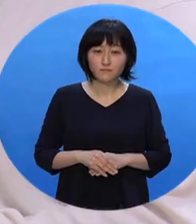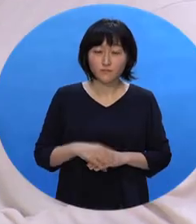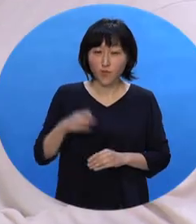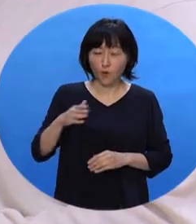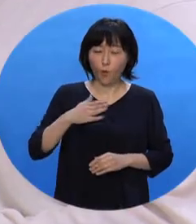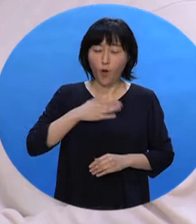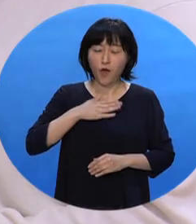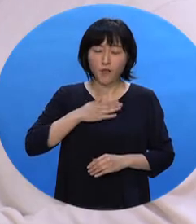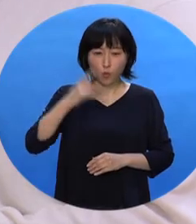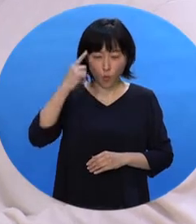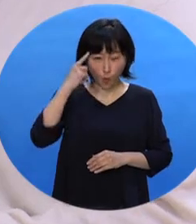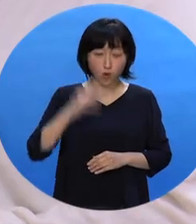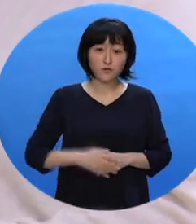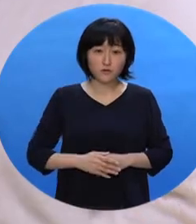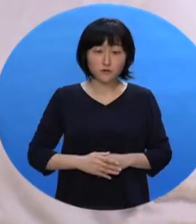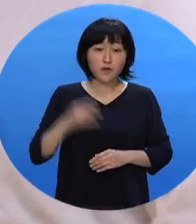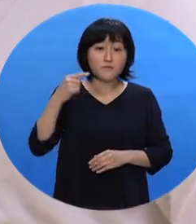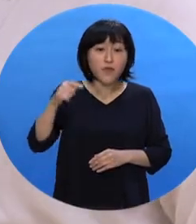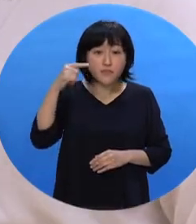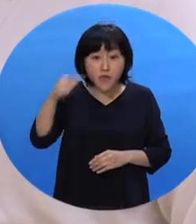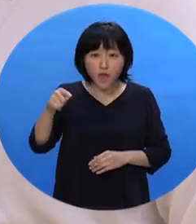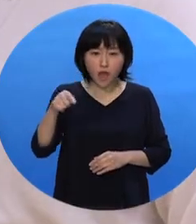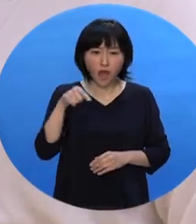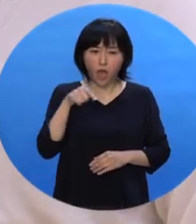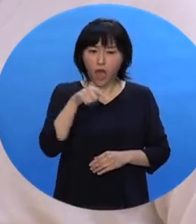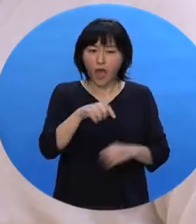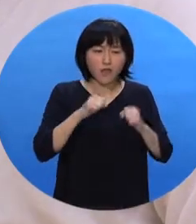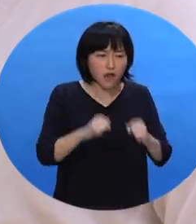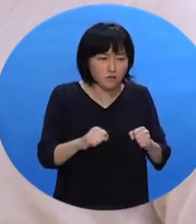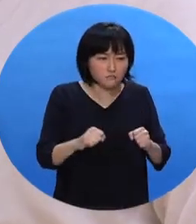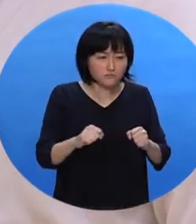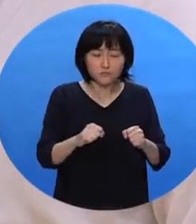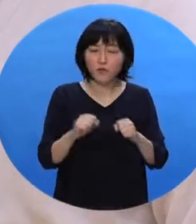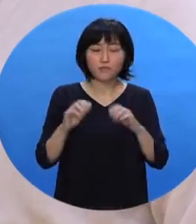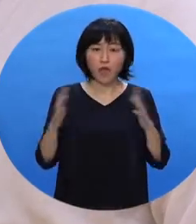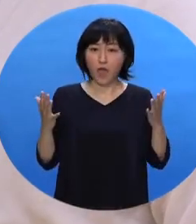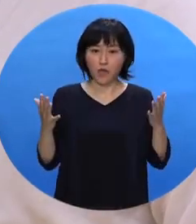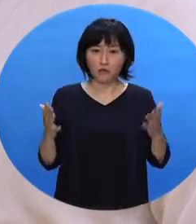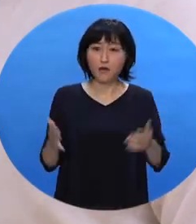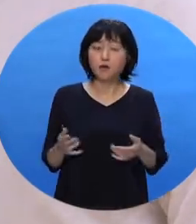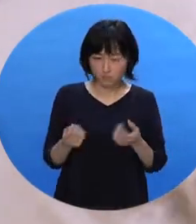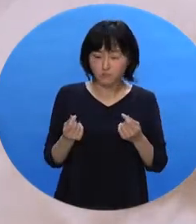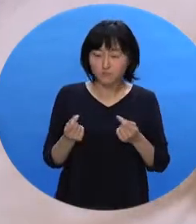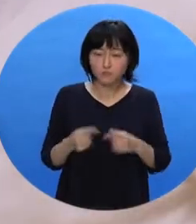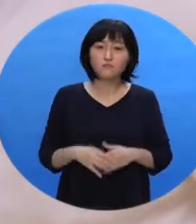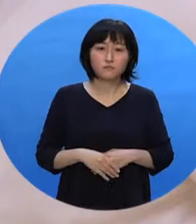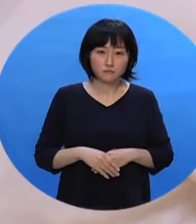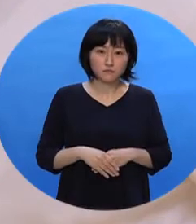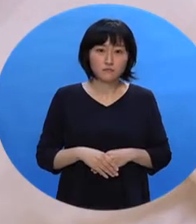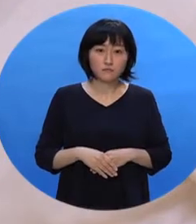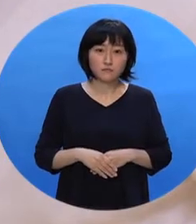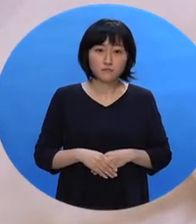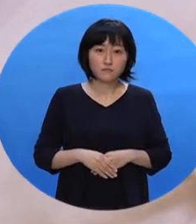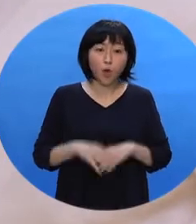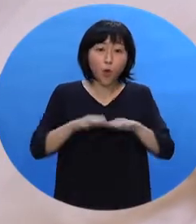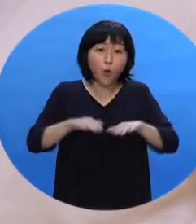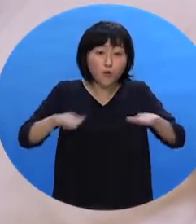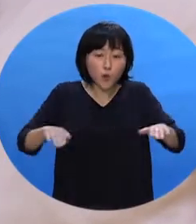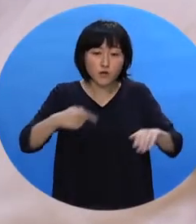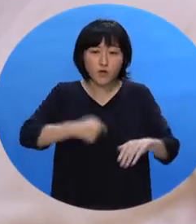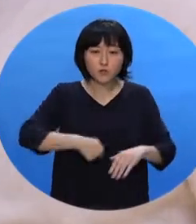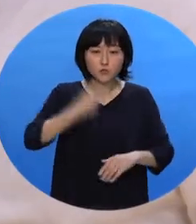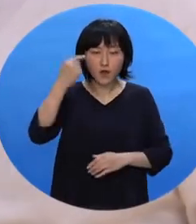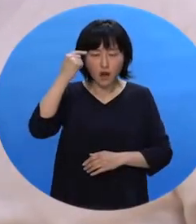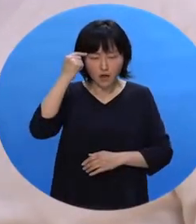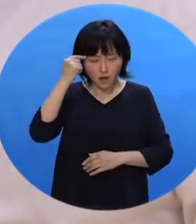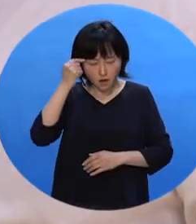多分見てて分かったと思うけど、はい、先生がああしなさい、こうしなさいっていう場面があんまりない。 そうです、そうでした、はい、 ね、子どもたちが